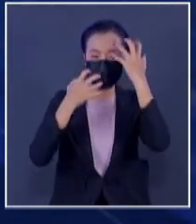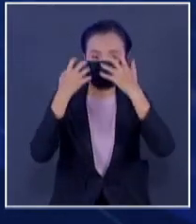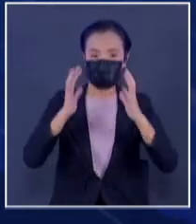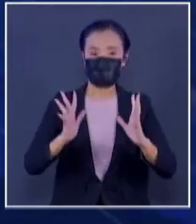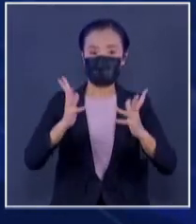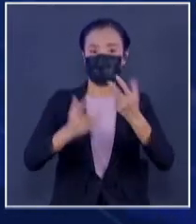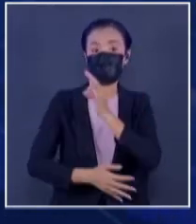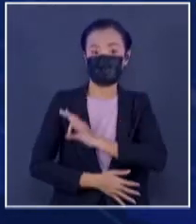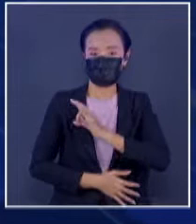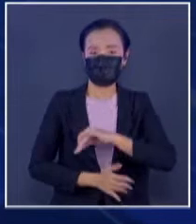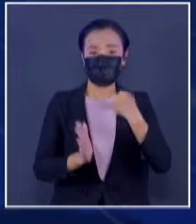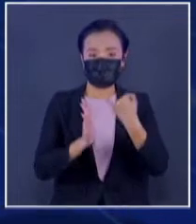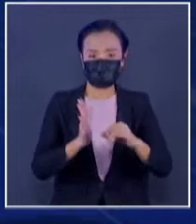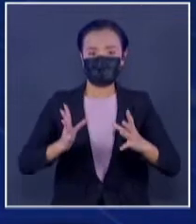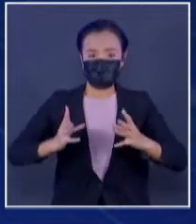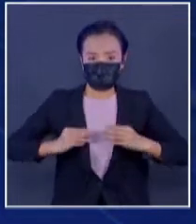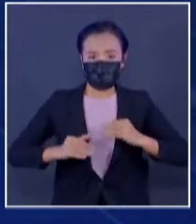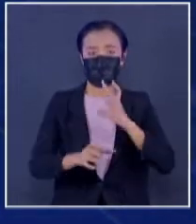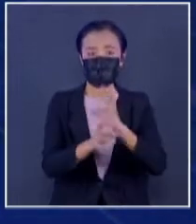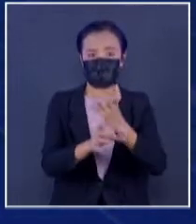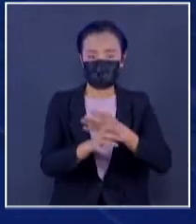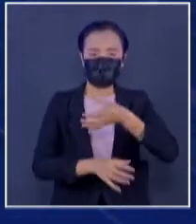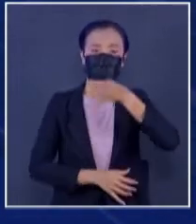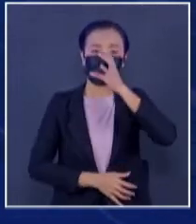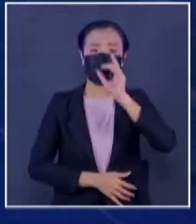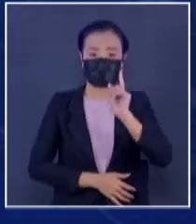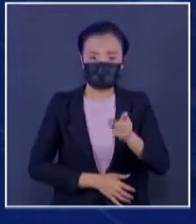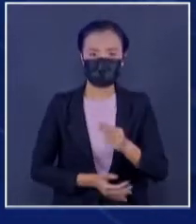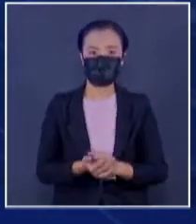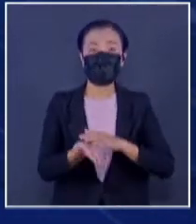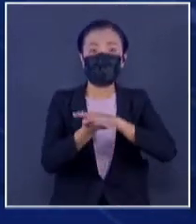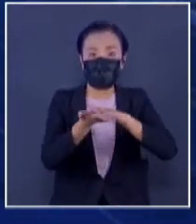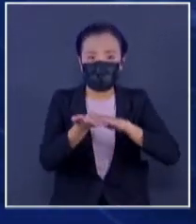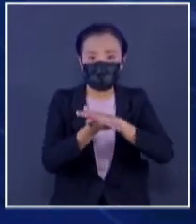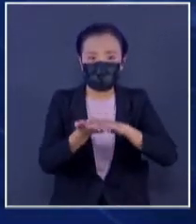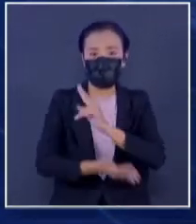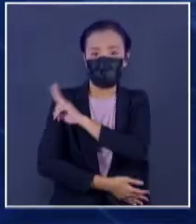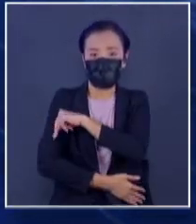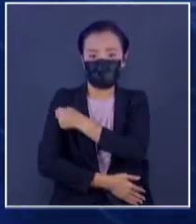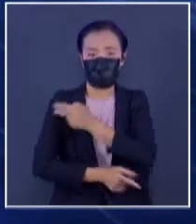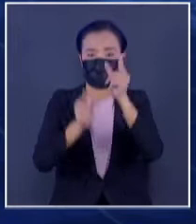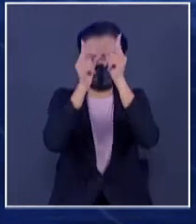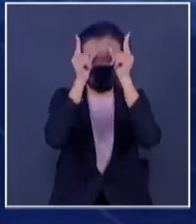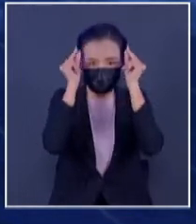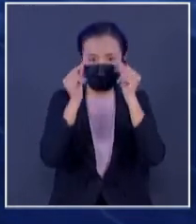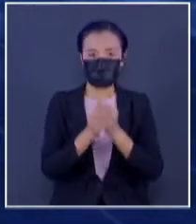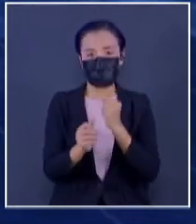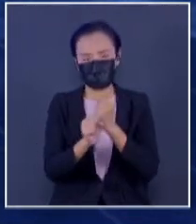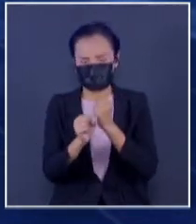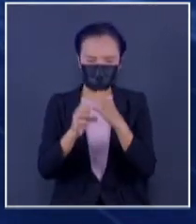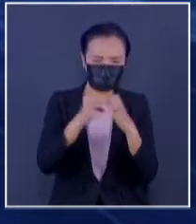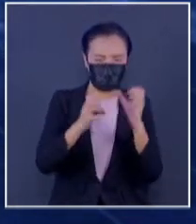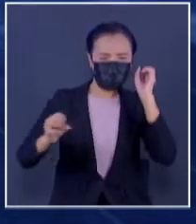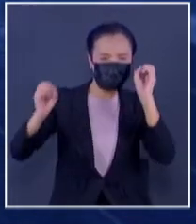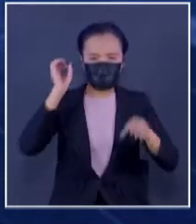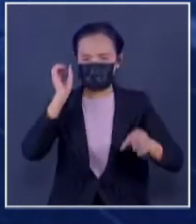รู้สึกผิดยอมรับว่าดื่มสุราเข้าไปจริงพร้อมกับกล่าวขอโทษแพทย์และพยาบาลที่เข้าไปก่อเหตุในลักษณะ